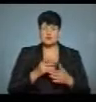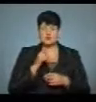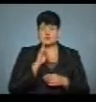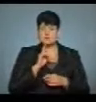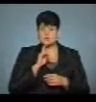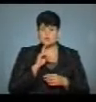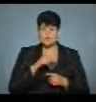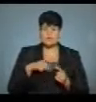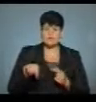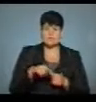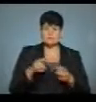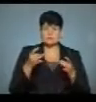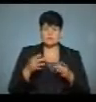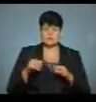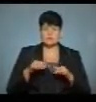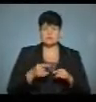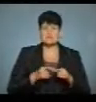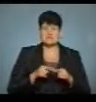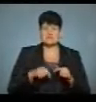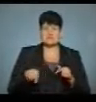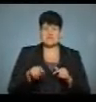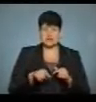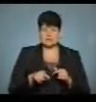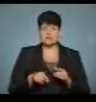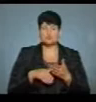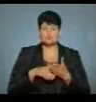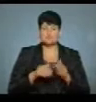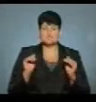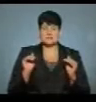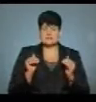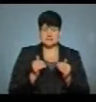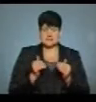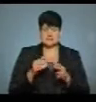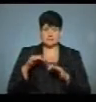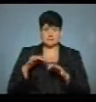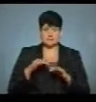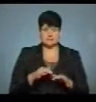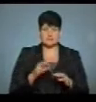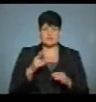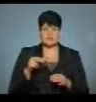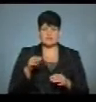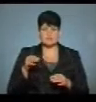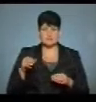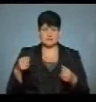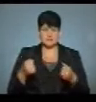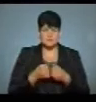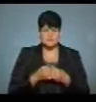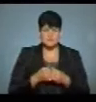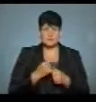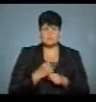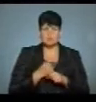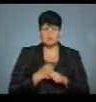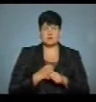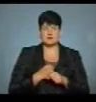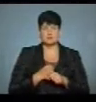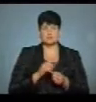кільце спростить рух на цій ділянці дороги та допоможе знизити концентрацію дорожньо-транспортних пригод, підрядники облаштують